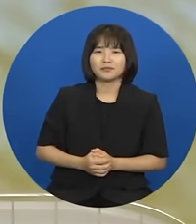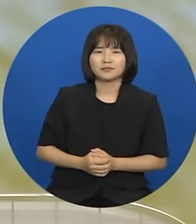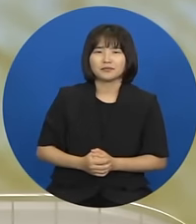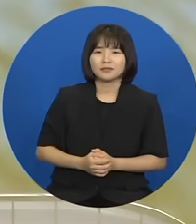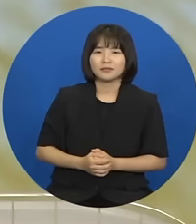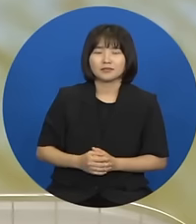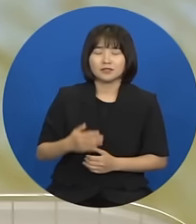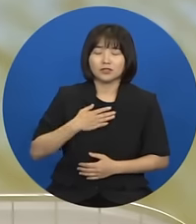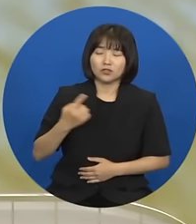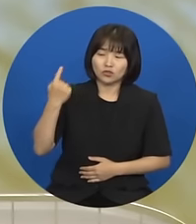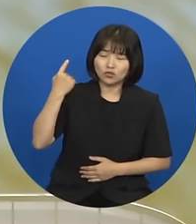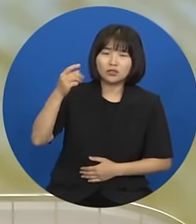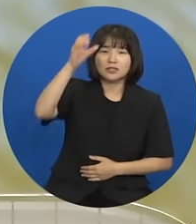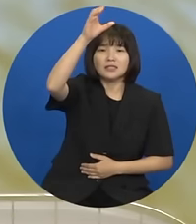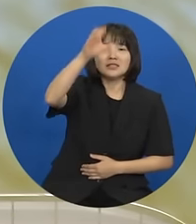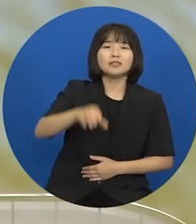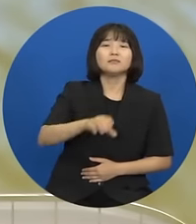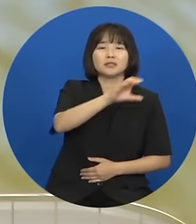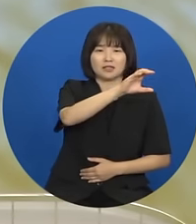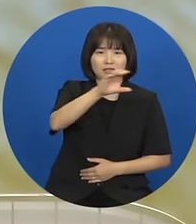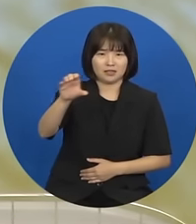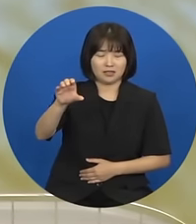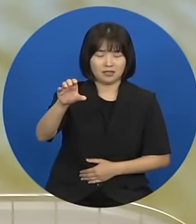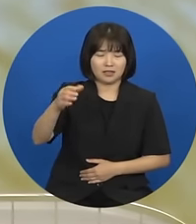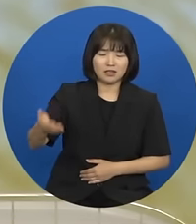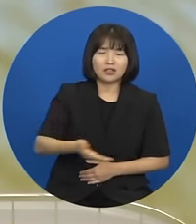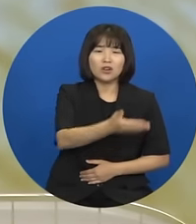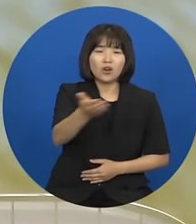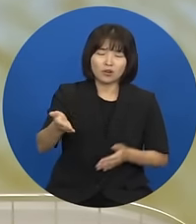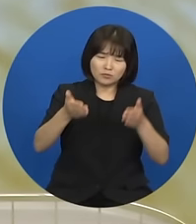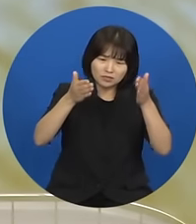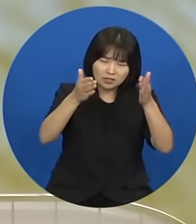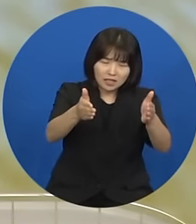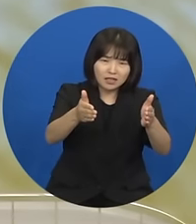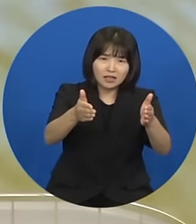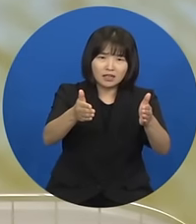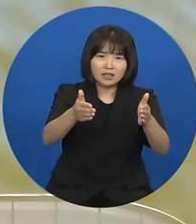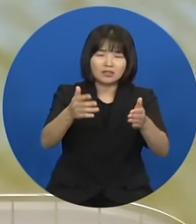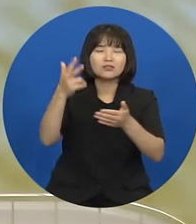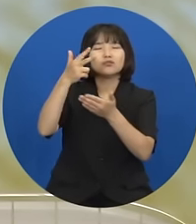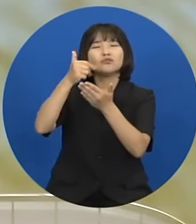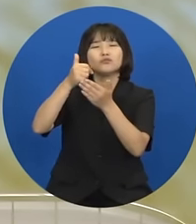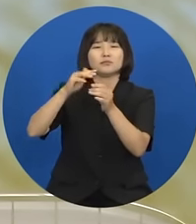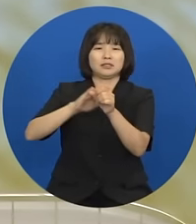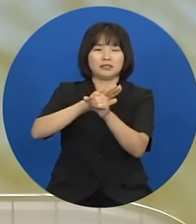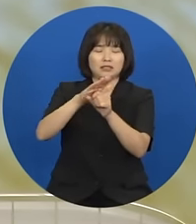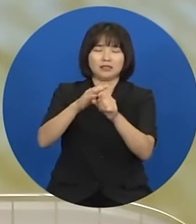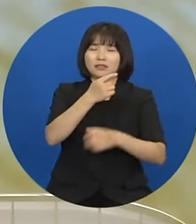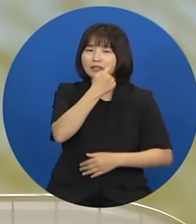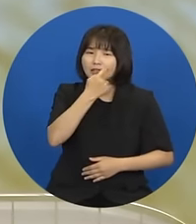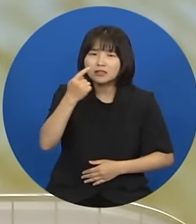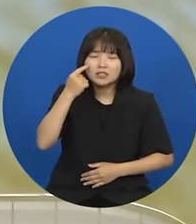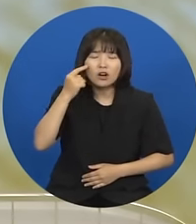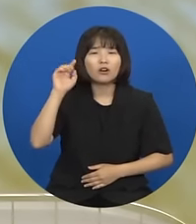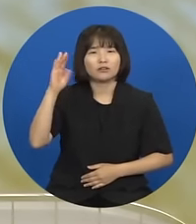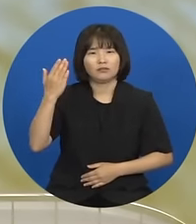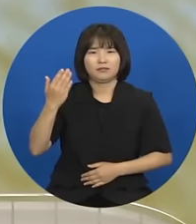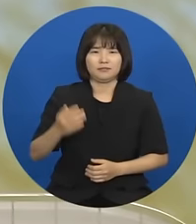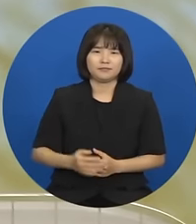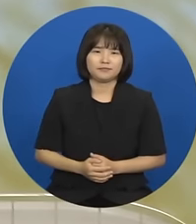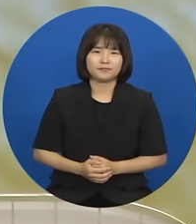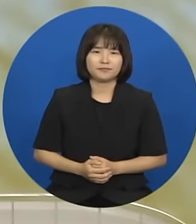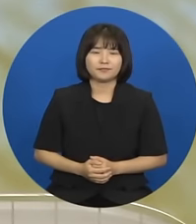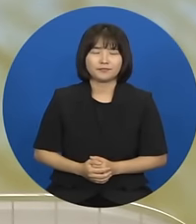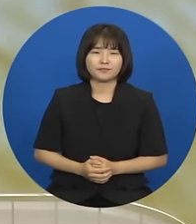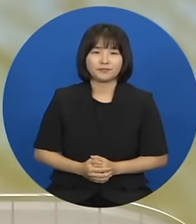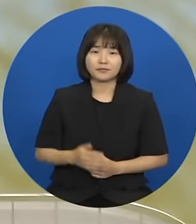있는 십자가가 바로 여러분을 향한, 저를 향한 주님의 사랑의 증거입니다.